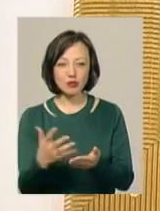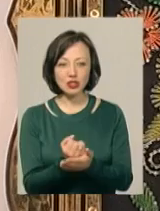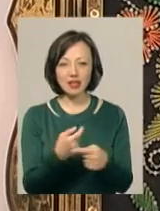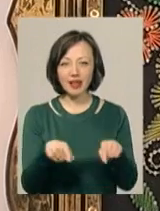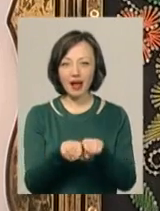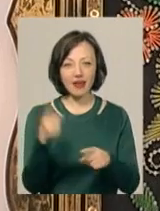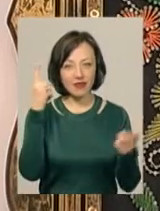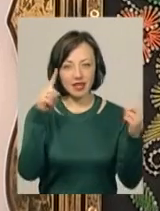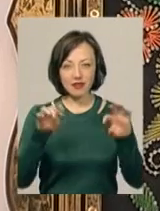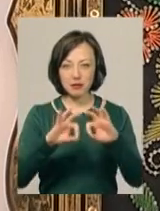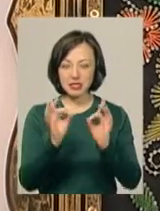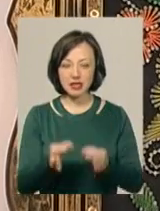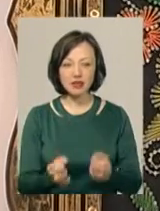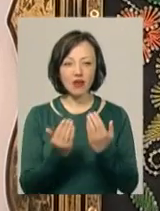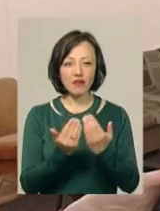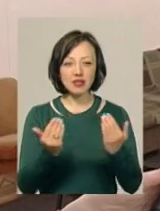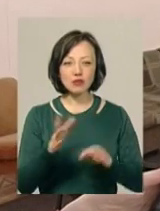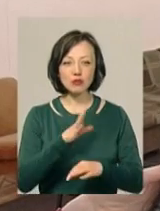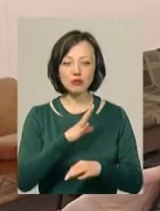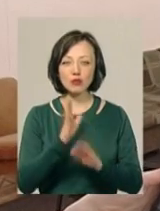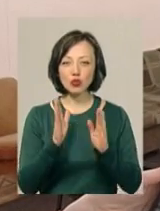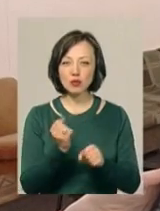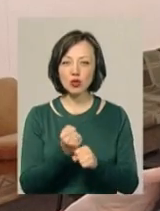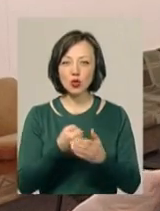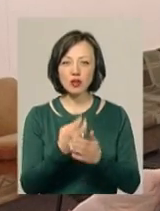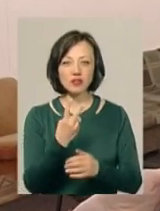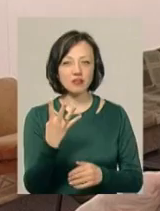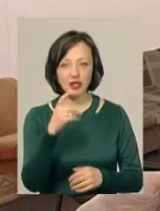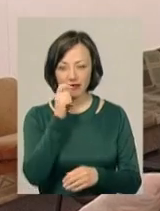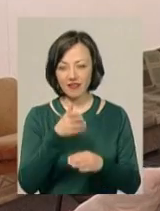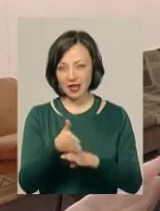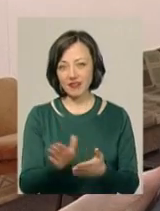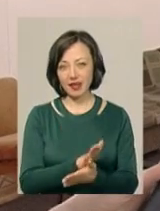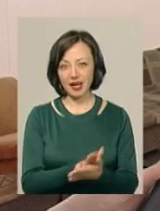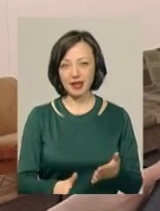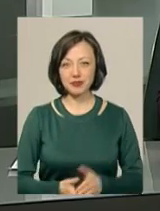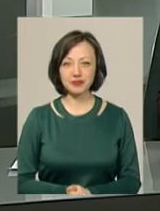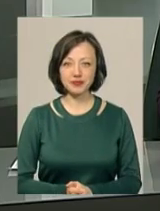витвор мистецтва. Виставка буде діяти до 24 квітня. Вхід вільний.